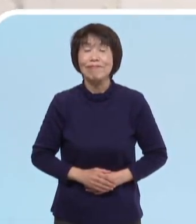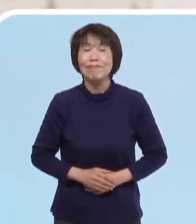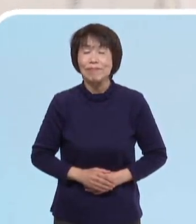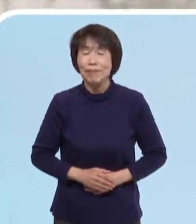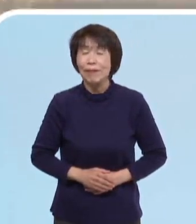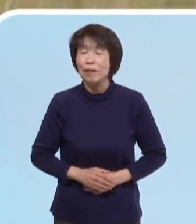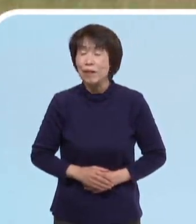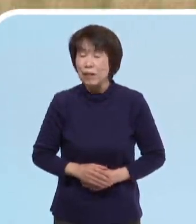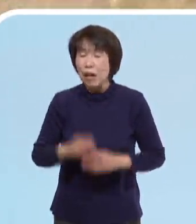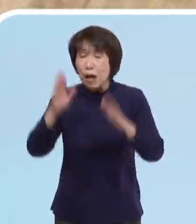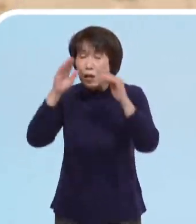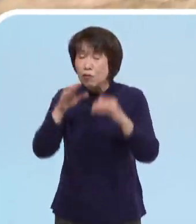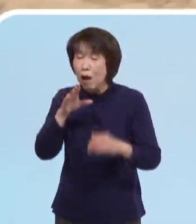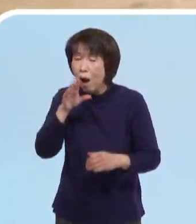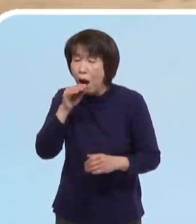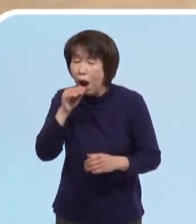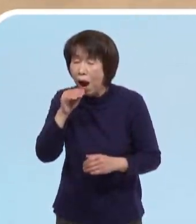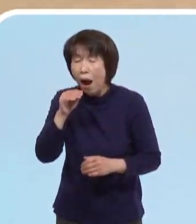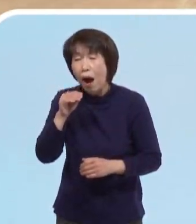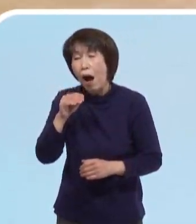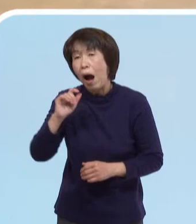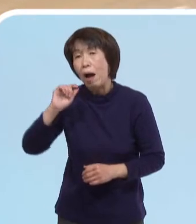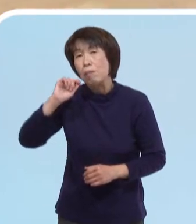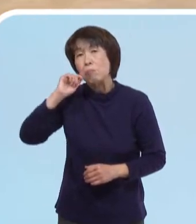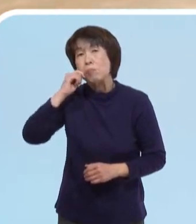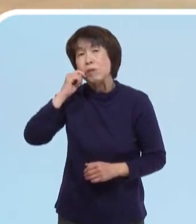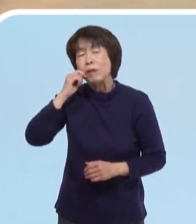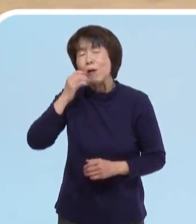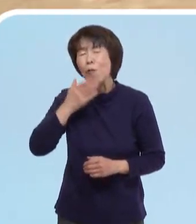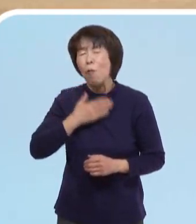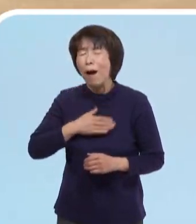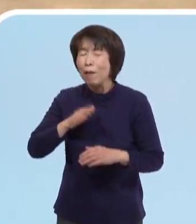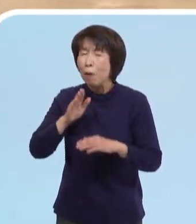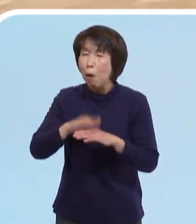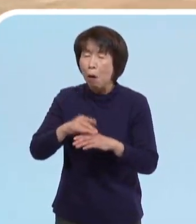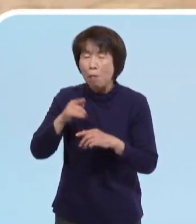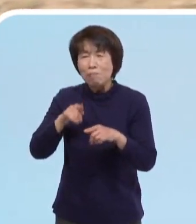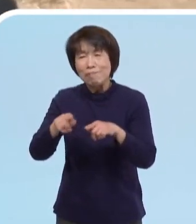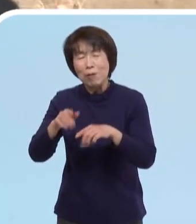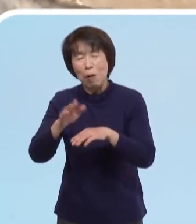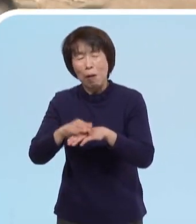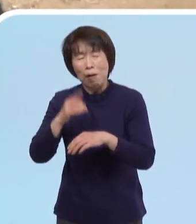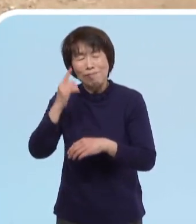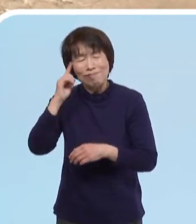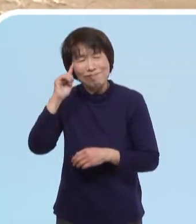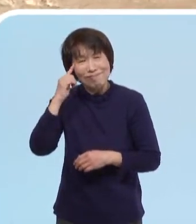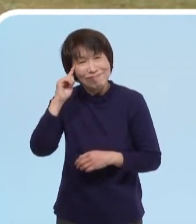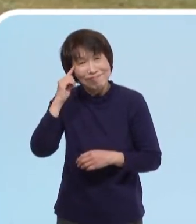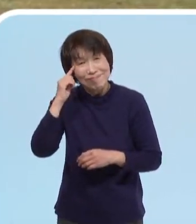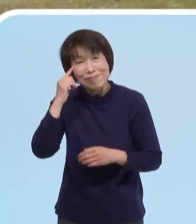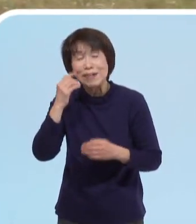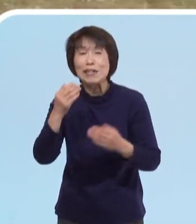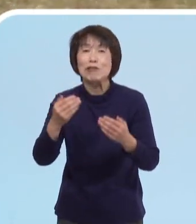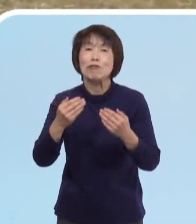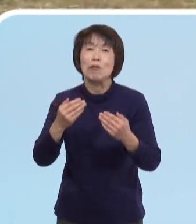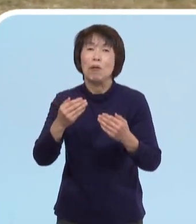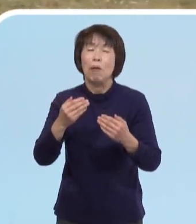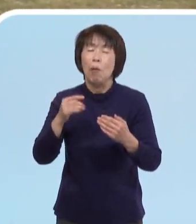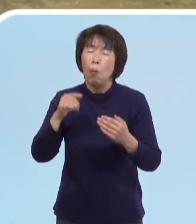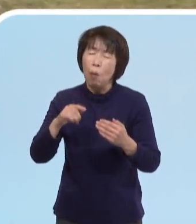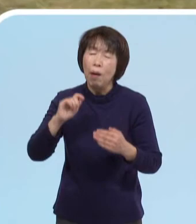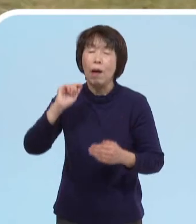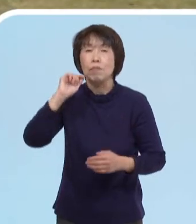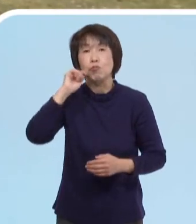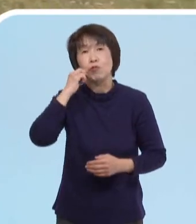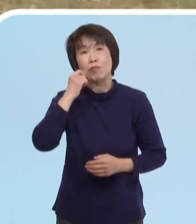人間じゃないので言葉が通じないので、どれだけ分かりやすく教えてあげれるかっていうのがやっぱり難しく